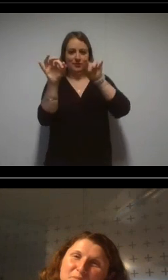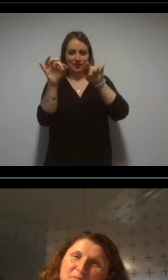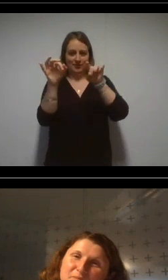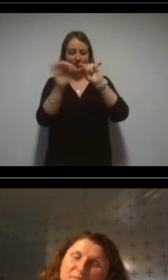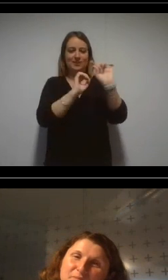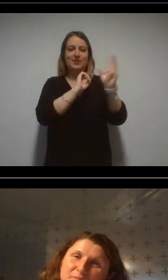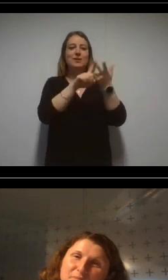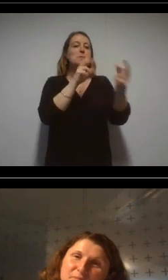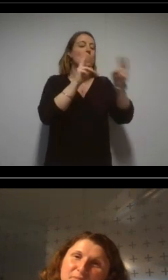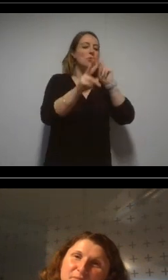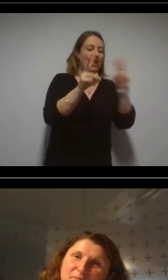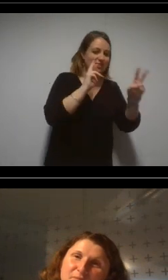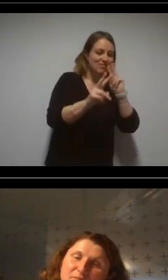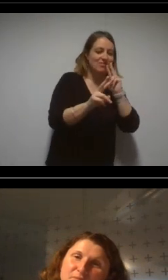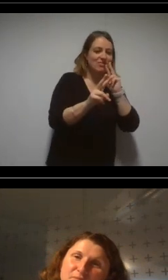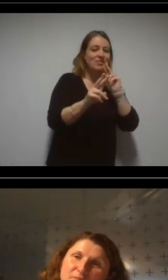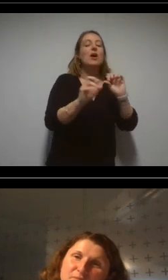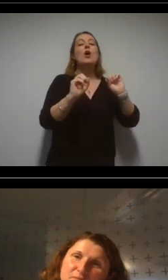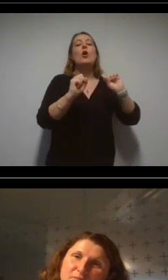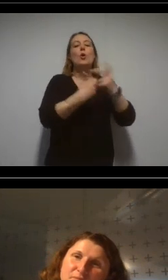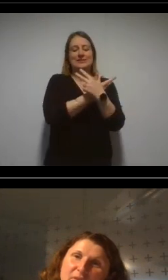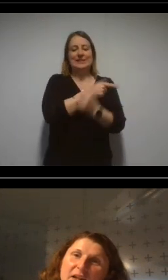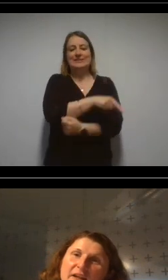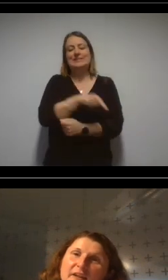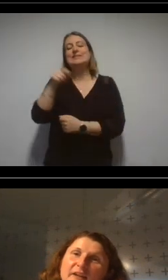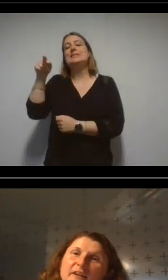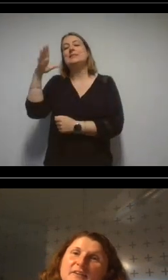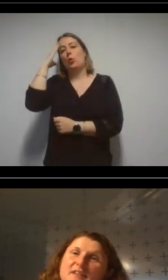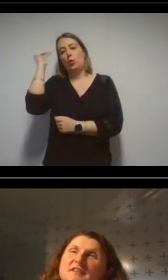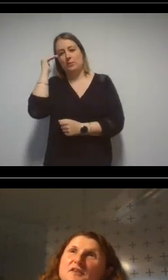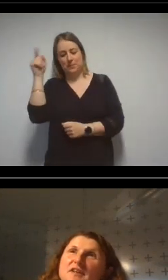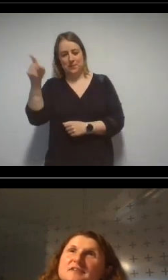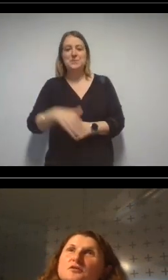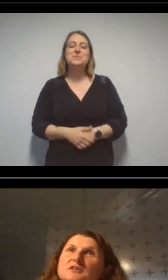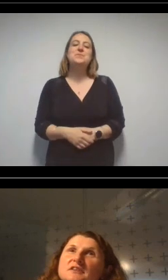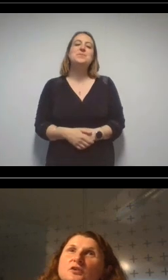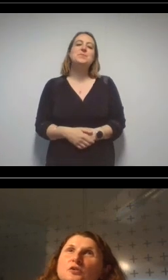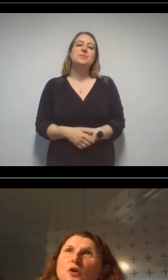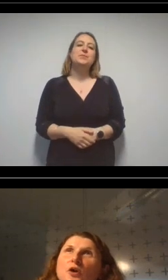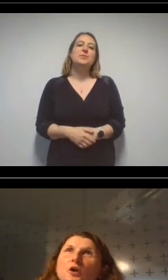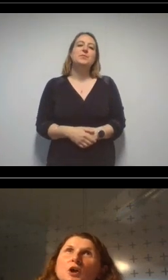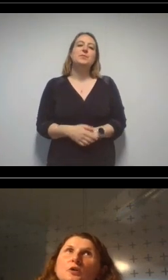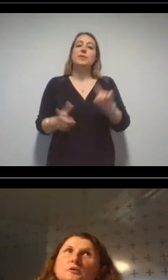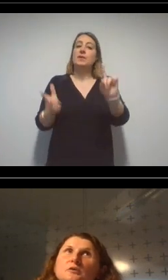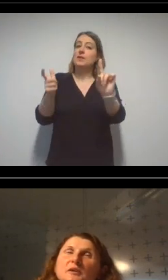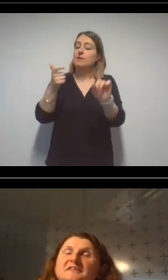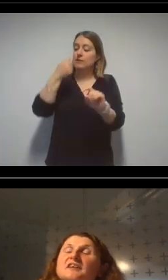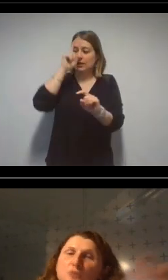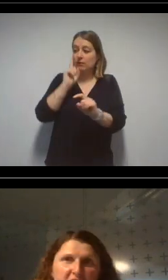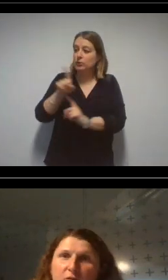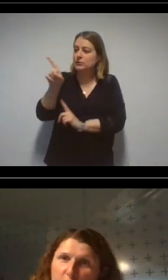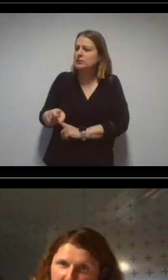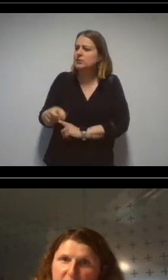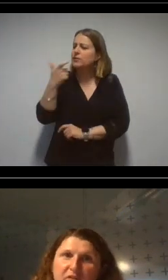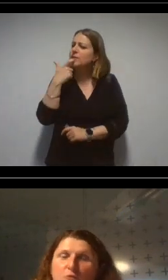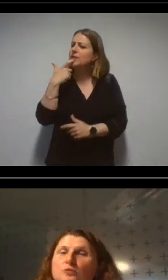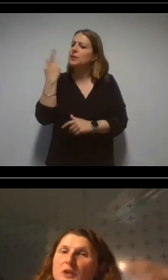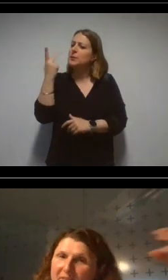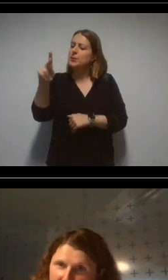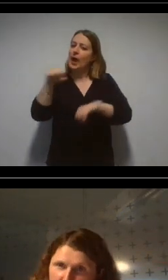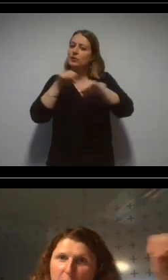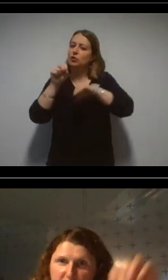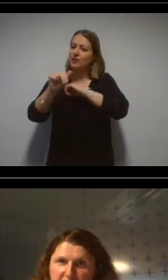Hauts-de-France, en Bretagne, sur une partie de l'Occitanie et en Rhône-Alpes. Voilà. Et donc, ce sont des Et ça, territoires. Stéphane, ça veut dire que les actions que vous allez nous présenter,